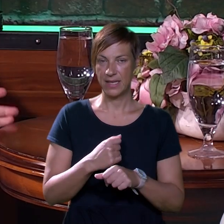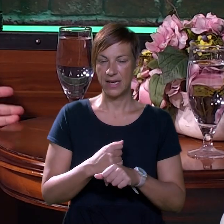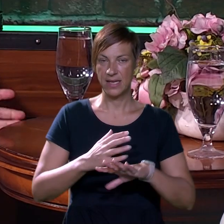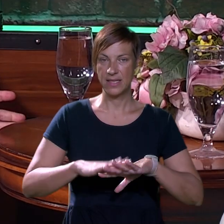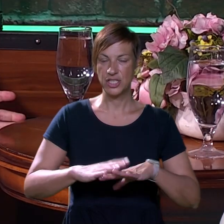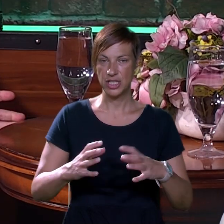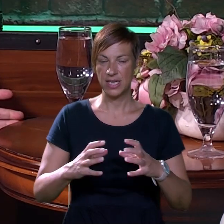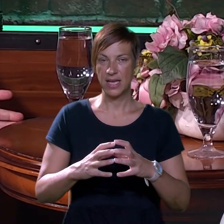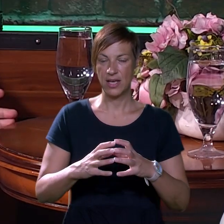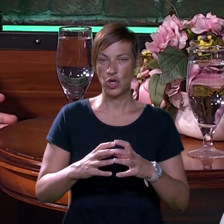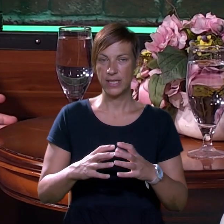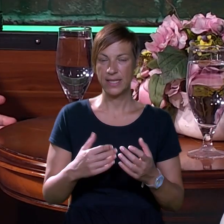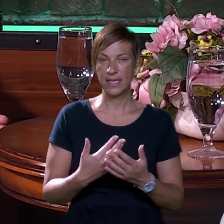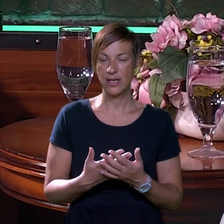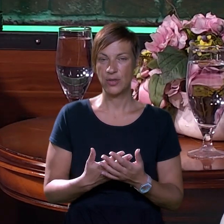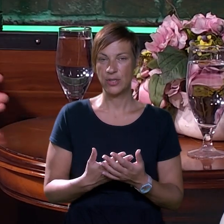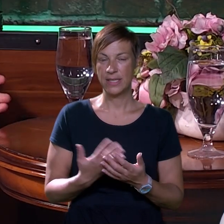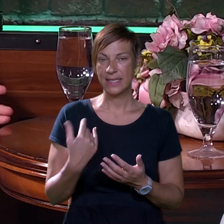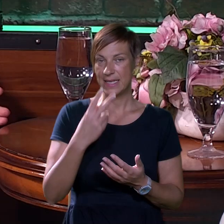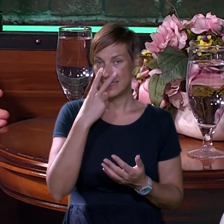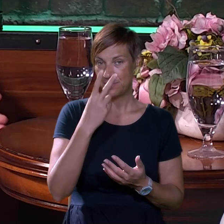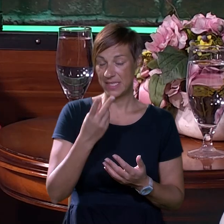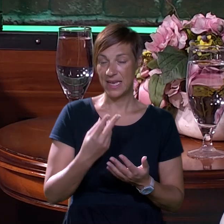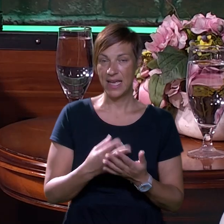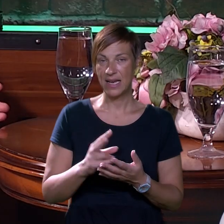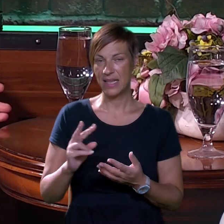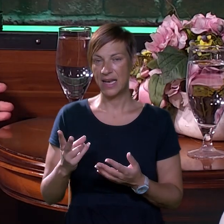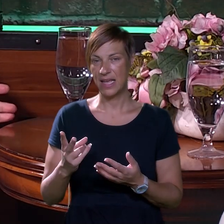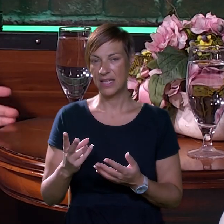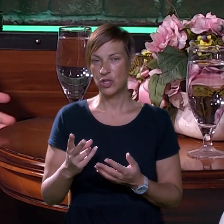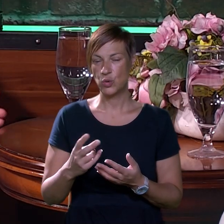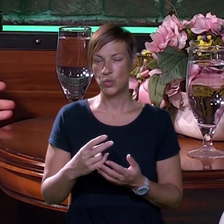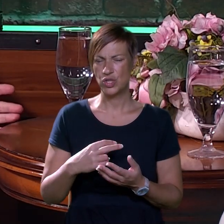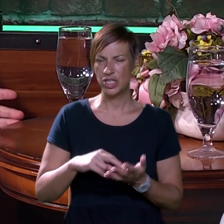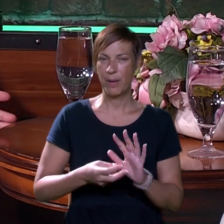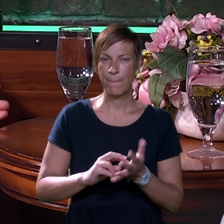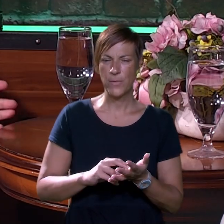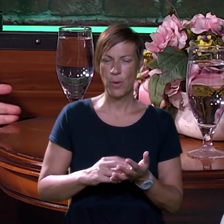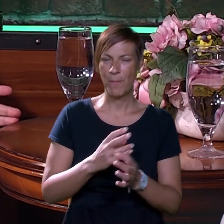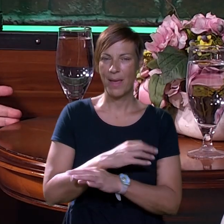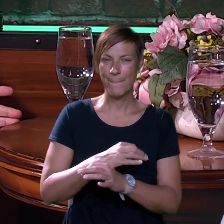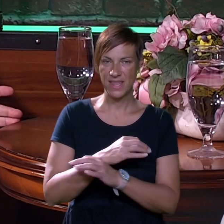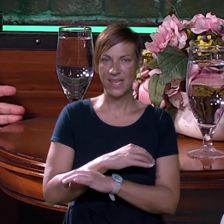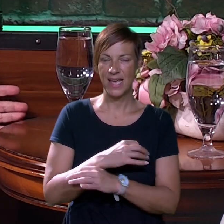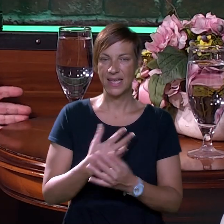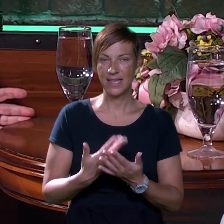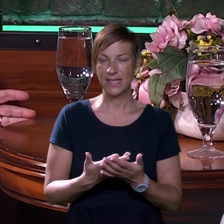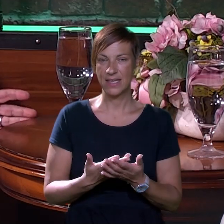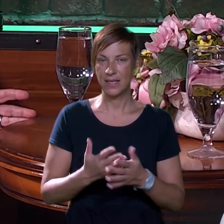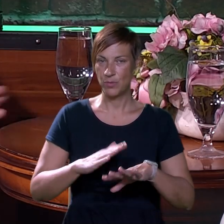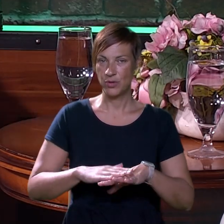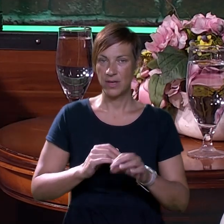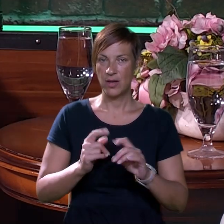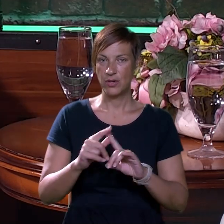radeći na odjelima gdje sam se nagledala tuđih nevolja, tragedija,